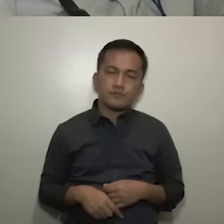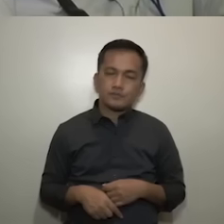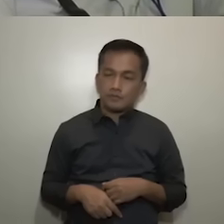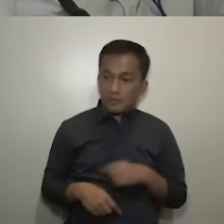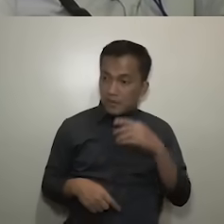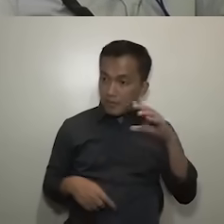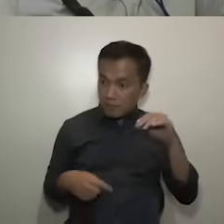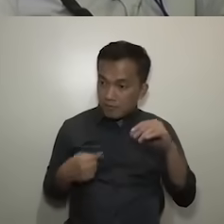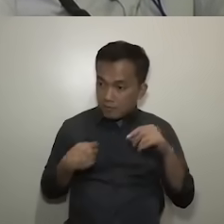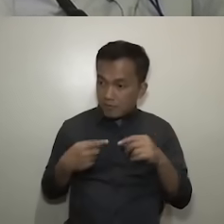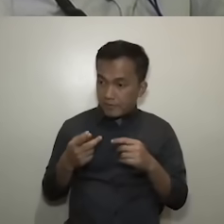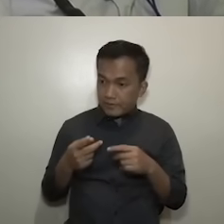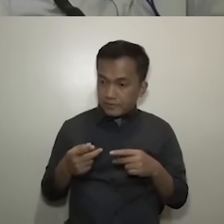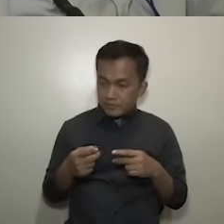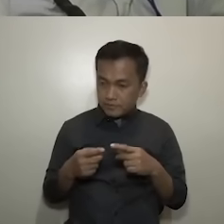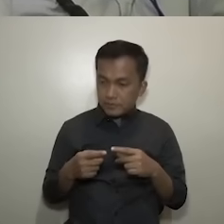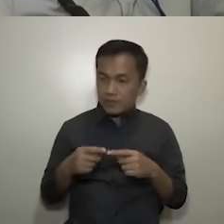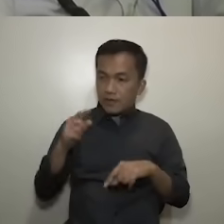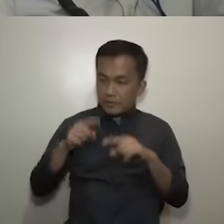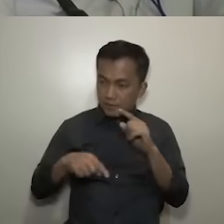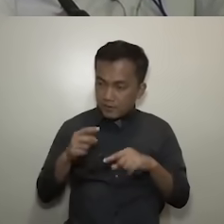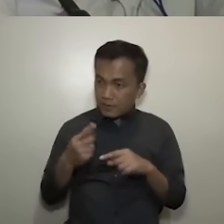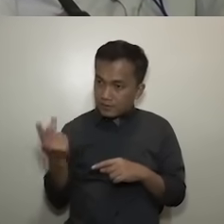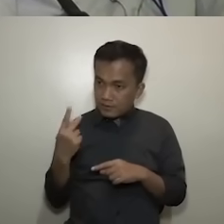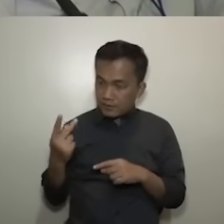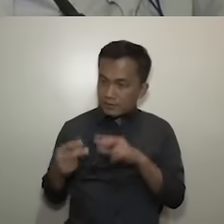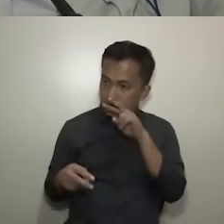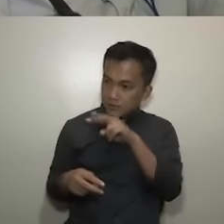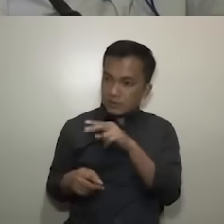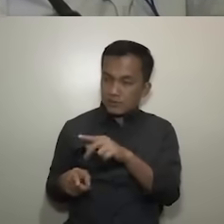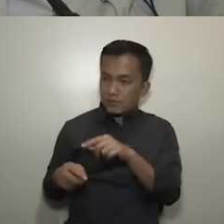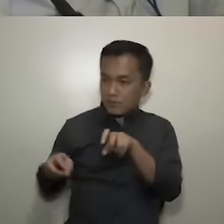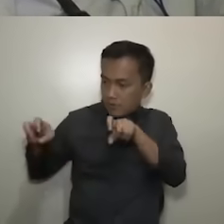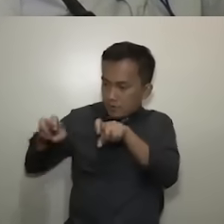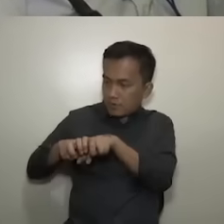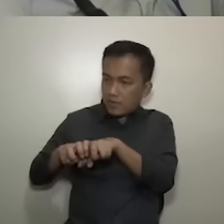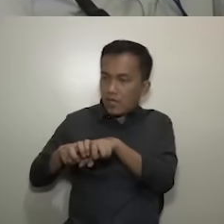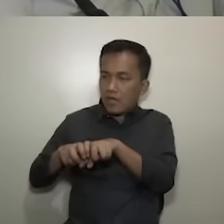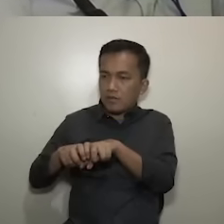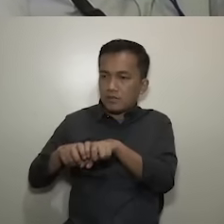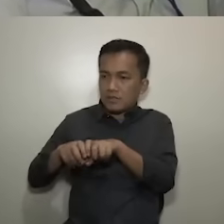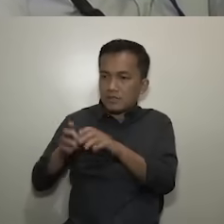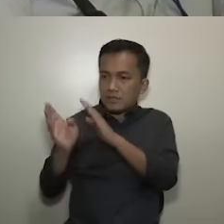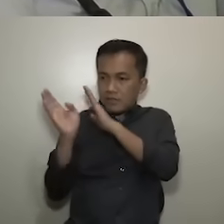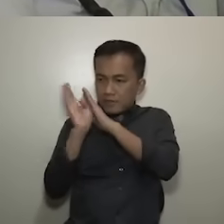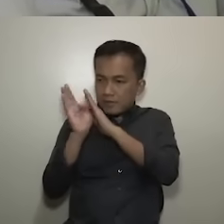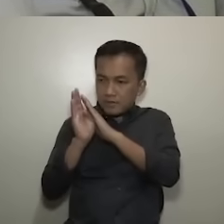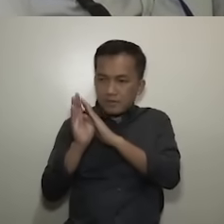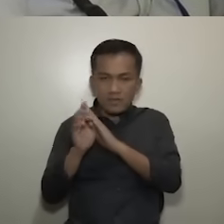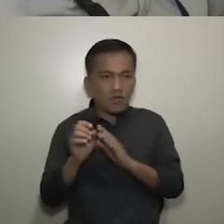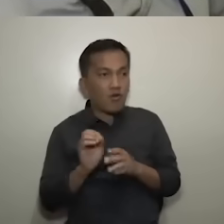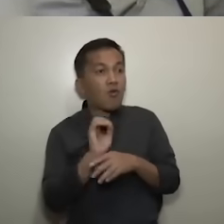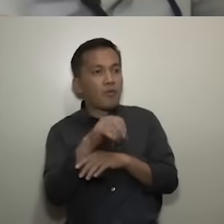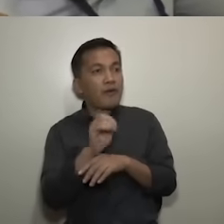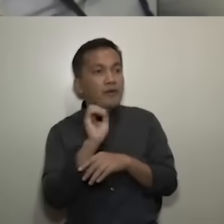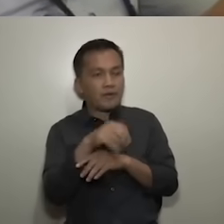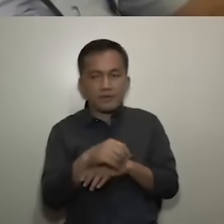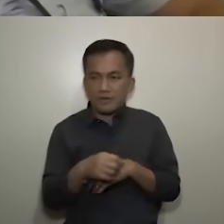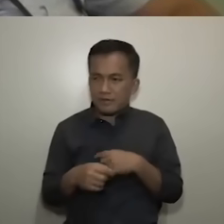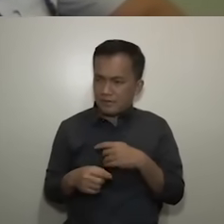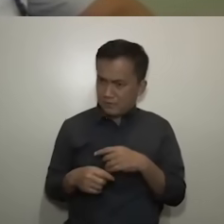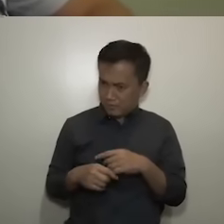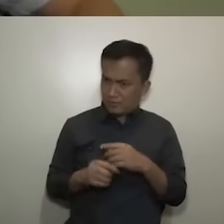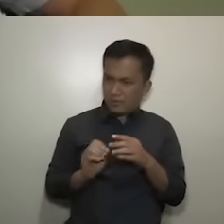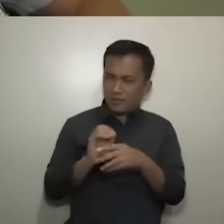sige. Meron pa dito. Ano? Kaibigan natin, nakita kita, magkatabi kayo sa kama. Oh, na-exaggerate mo lang. Na-exaggerate? Uminom